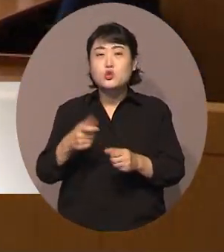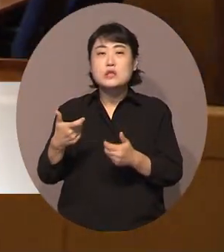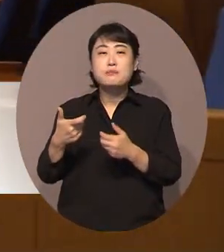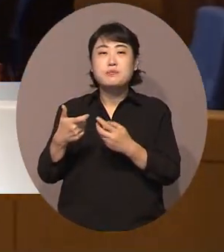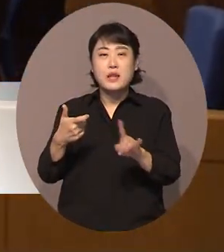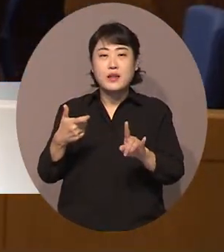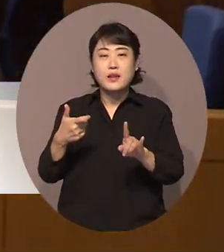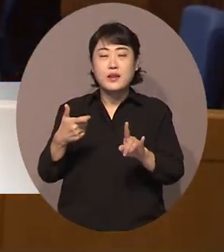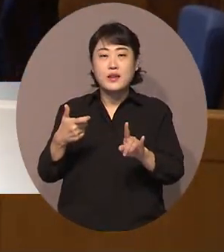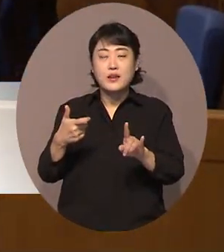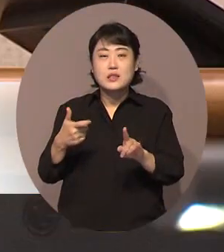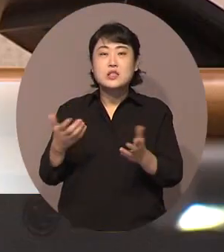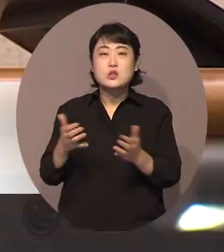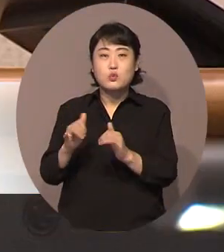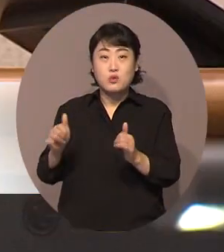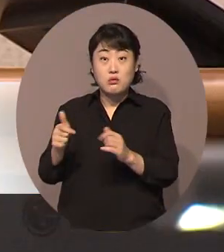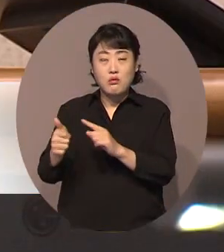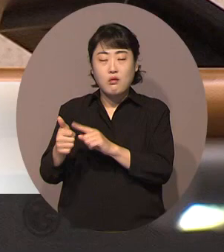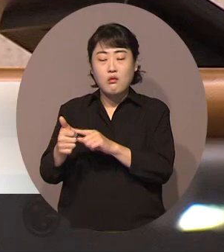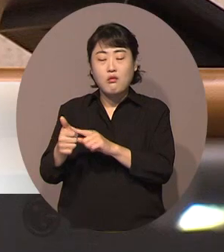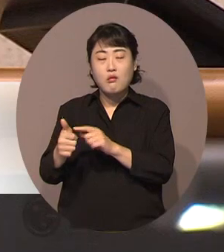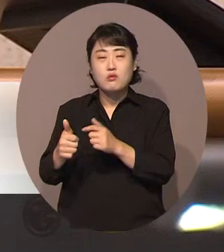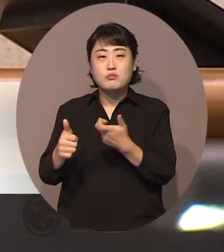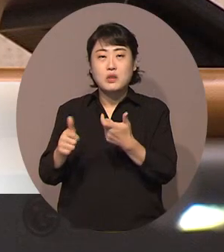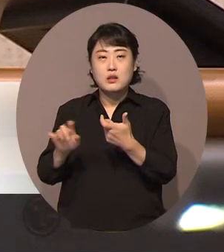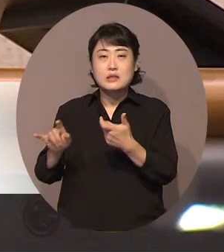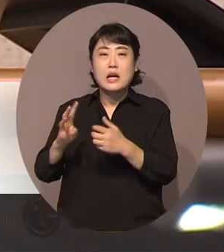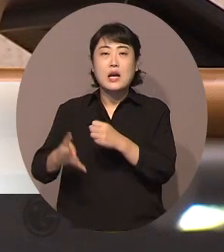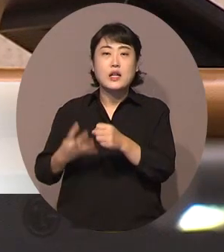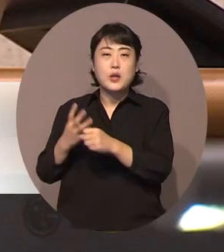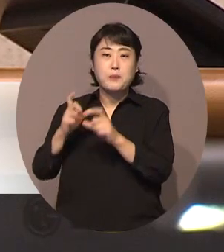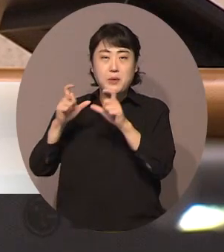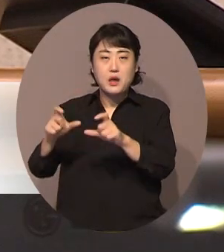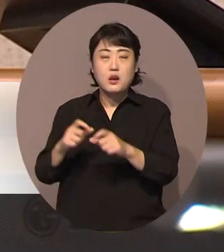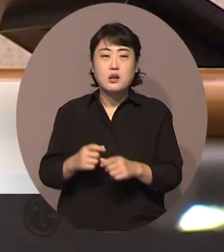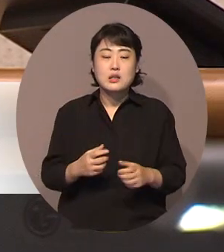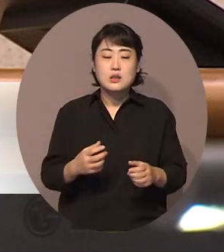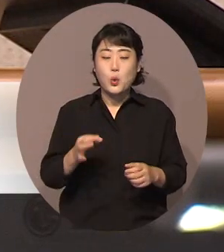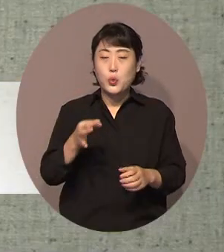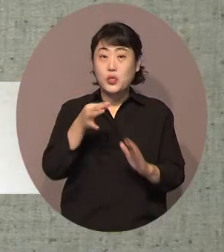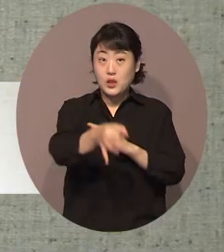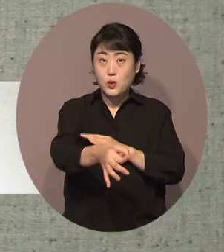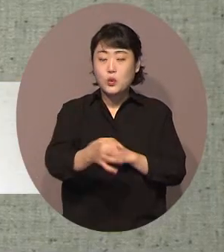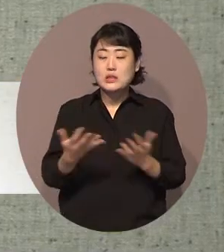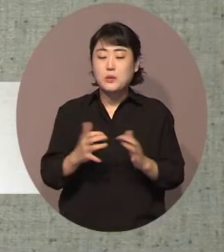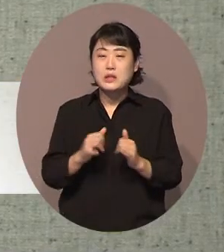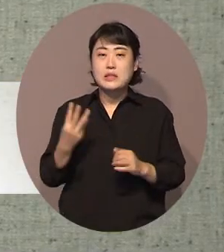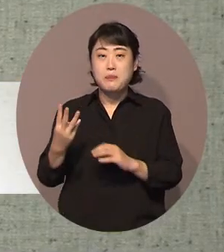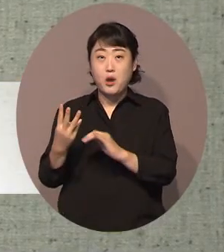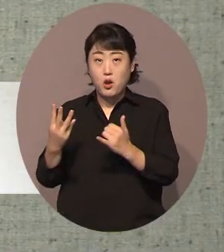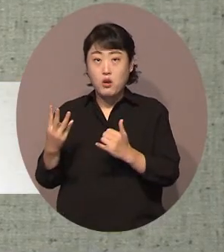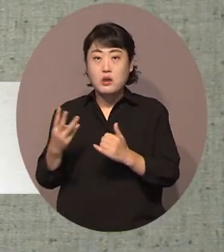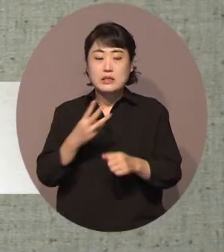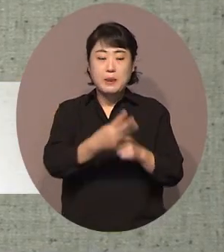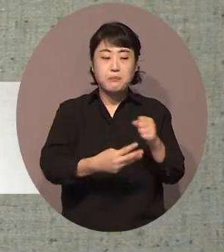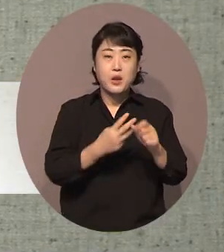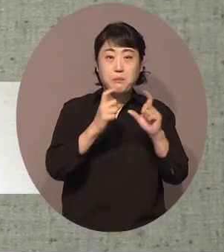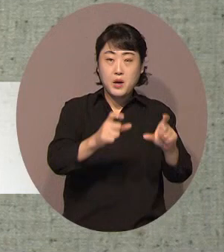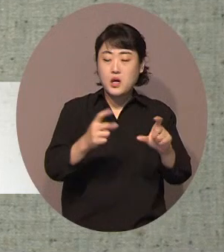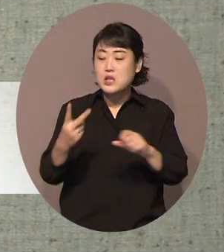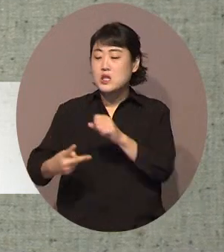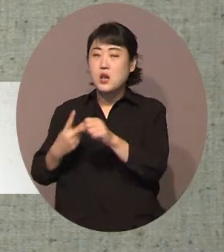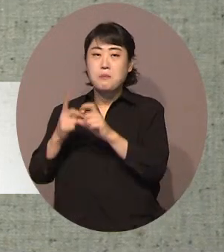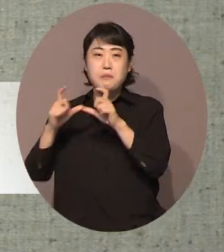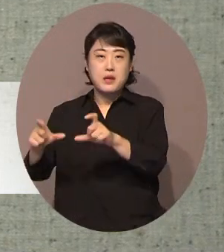직원에게 징역 4년을 선고하고 자금 책과 작업자 세 명에게는 징역 3년에서 2년 등을